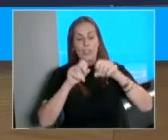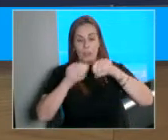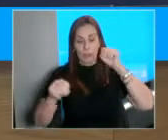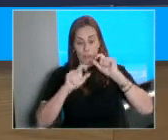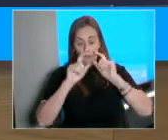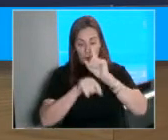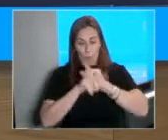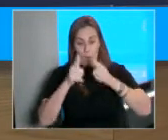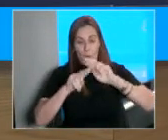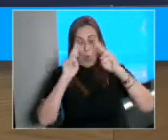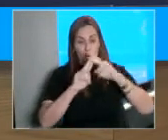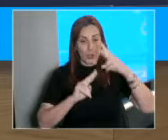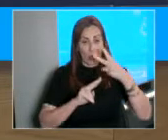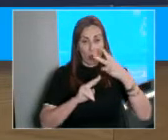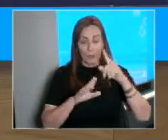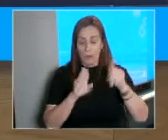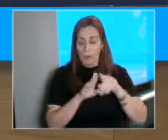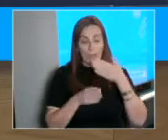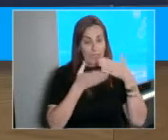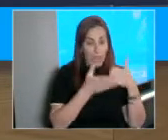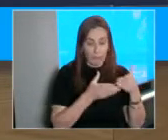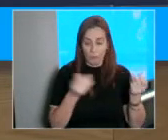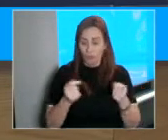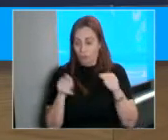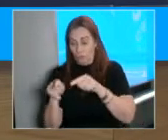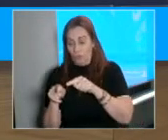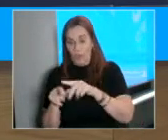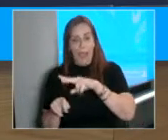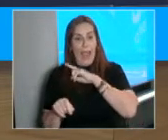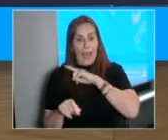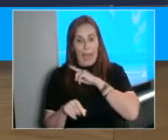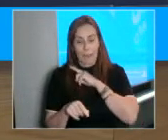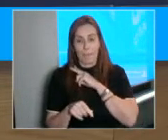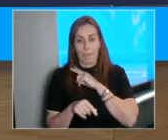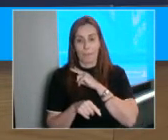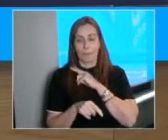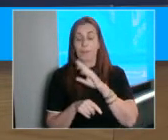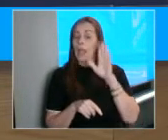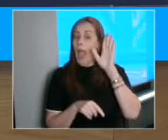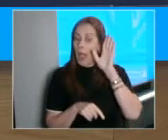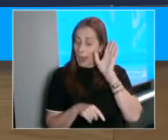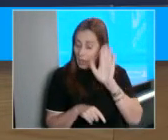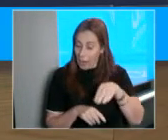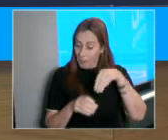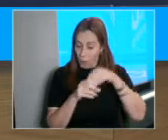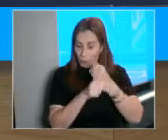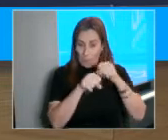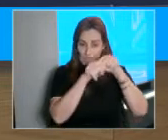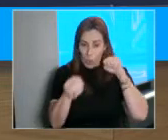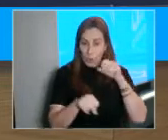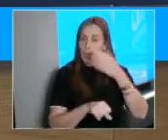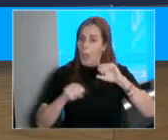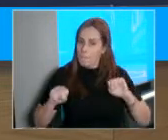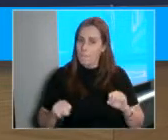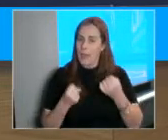מלחמת העולם השנייה טיווחה בין הנהגת היישוב לנציגי המנדט הבריטי. במקביל לעבודתה בהסתדרות, הייתה